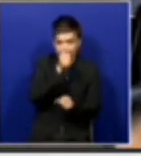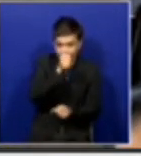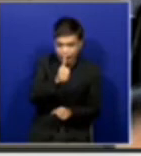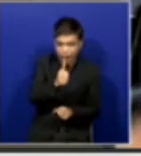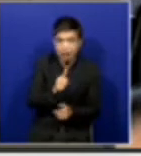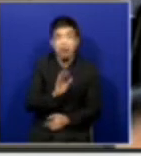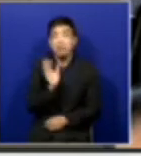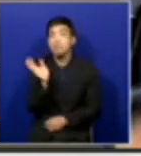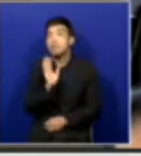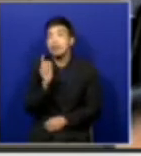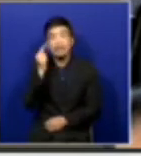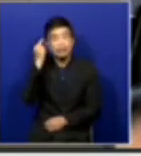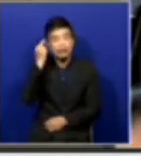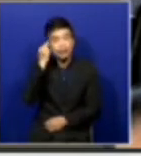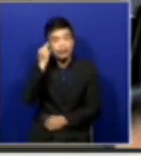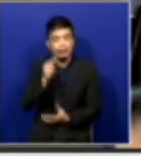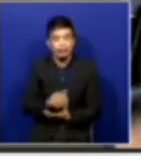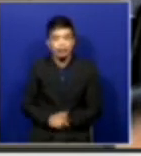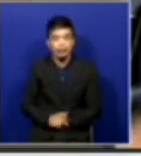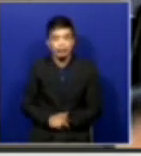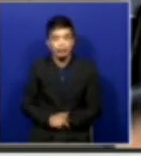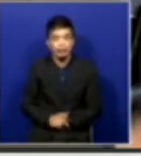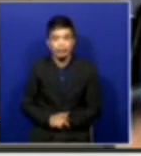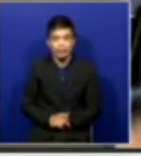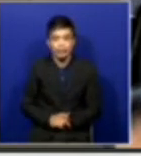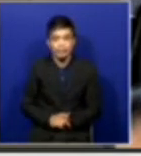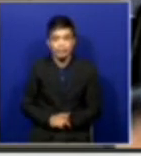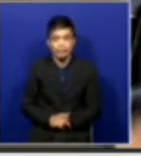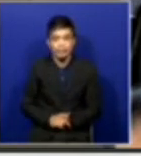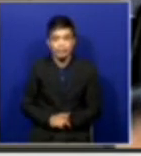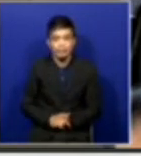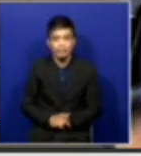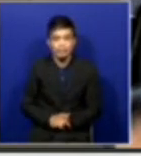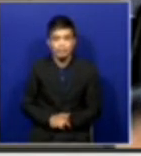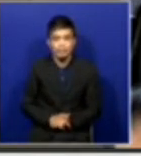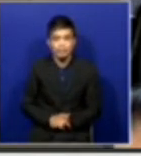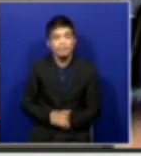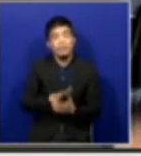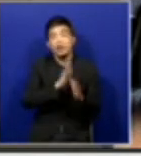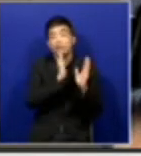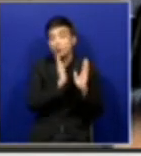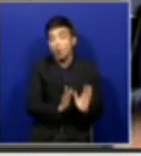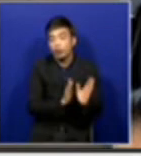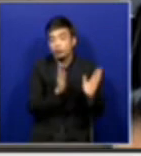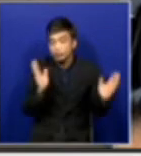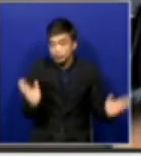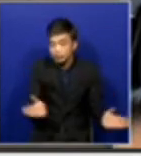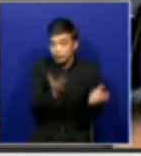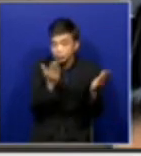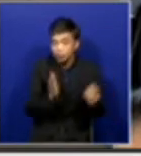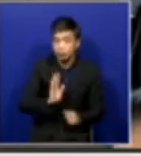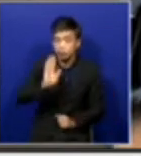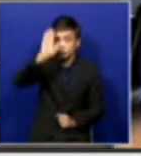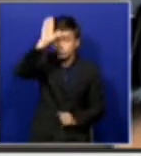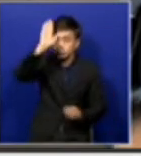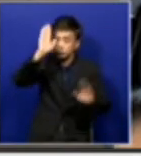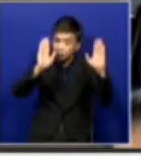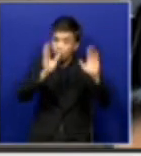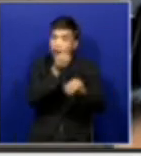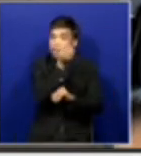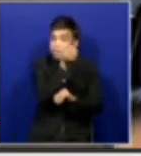ามีคนสนับสนุนยกมือในสภามาก